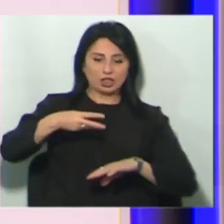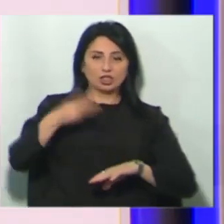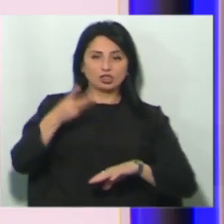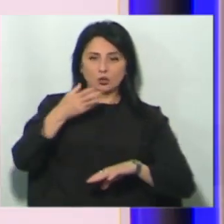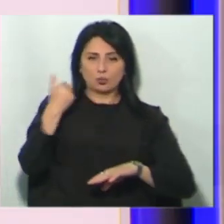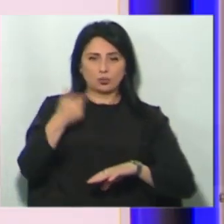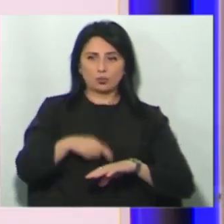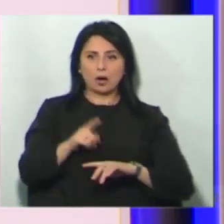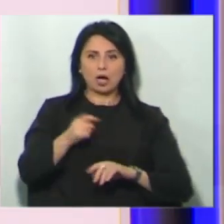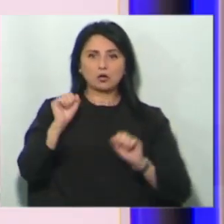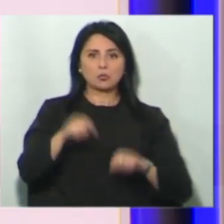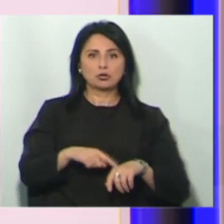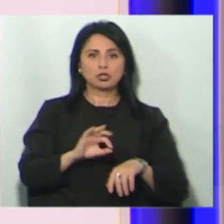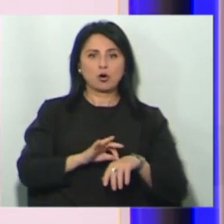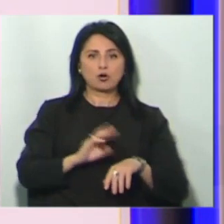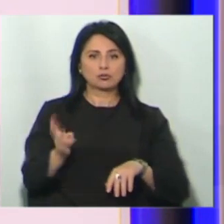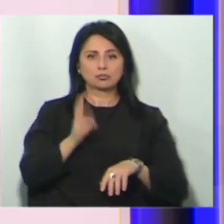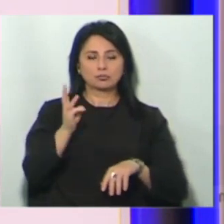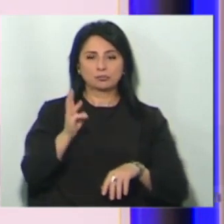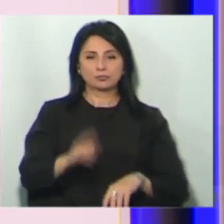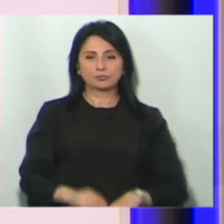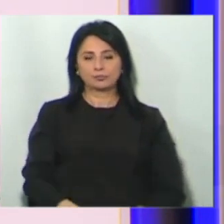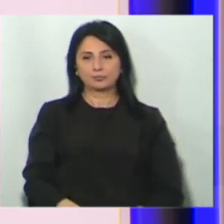და სიცხე და რატომ საუბრობთ ამ თემაზე?